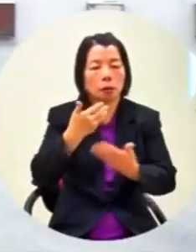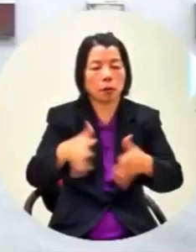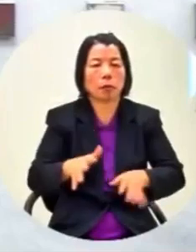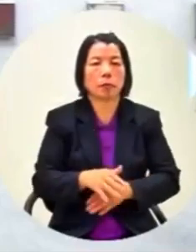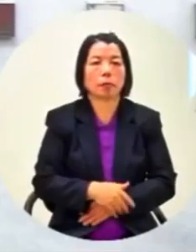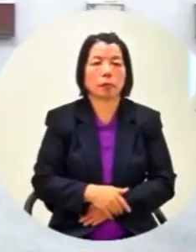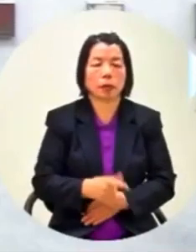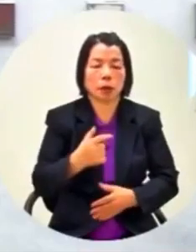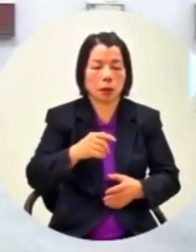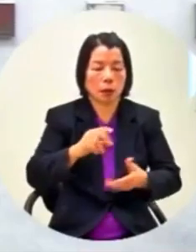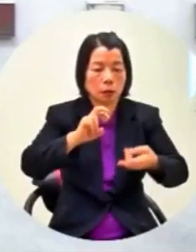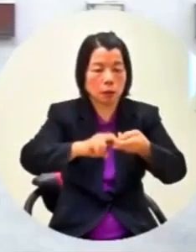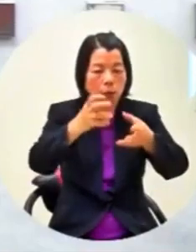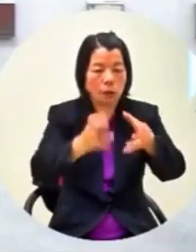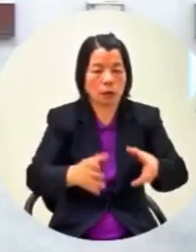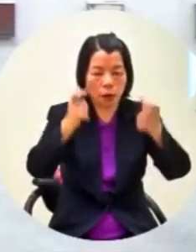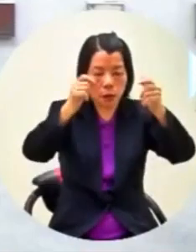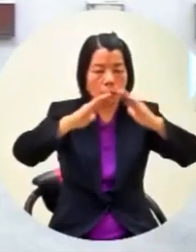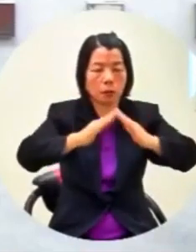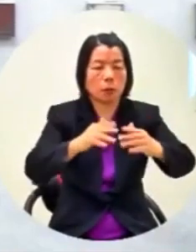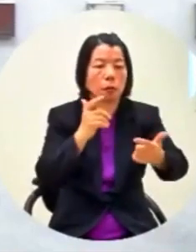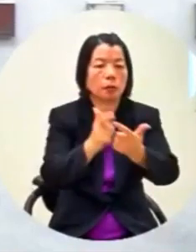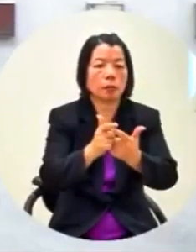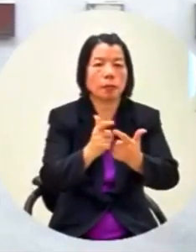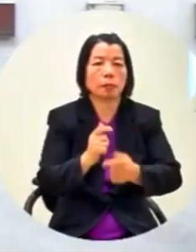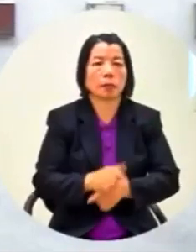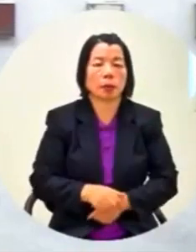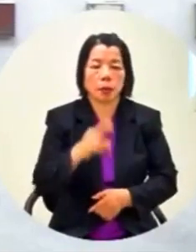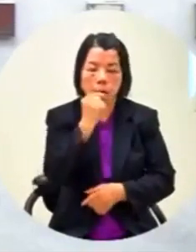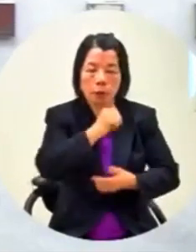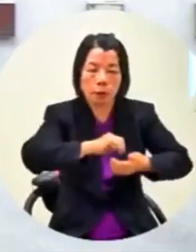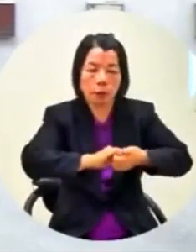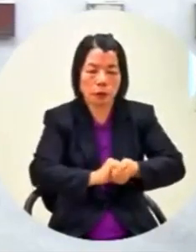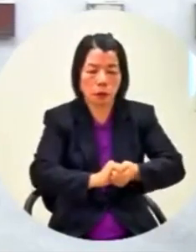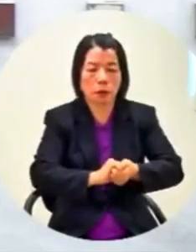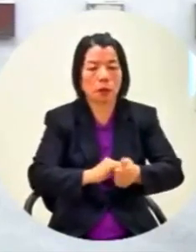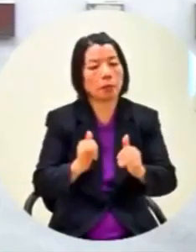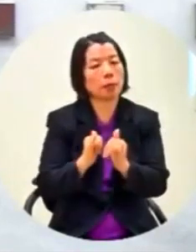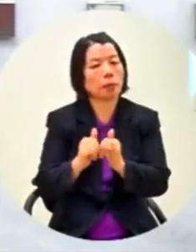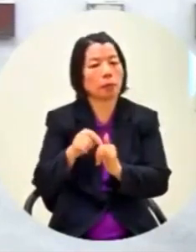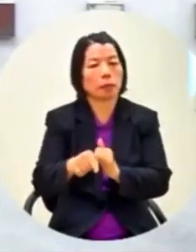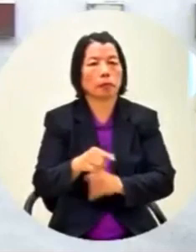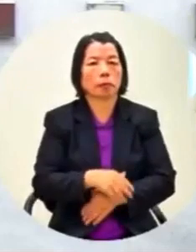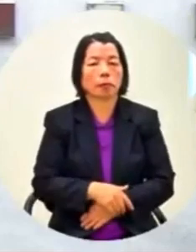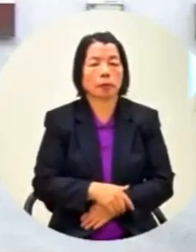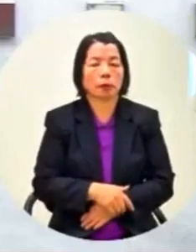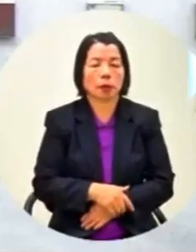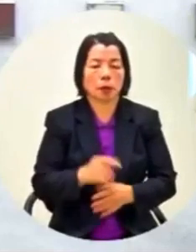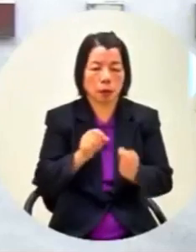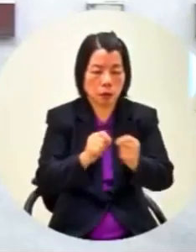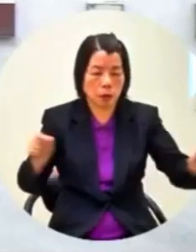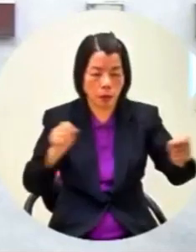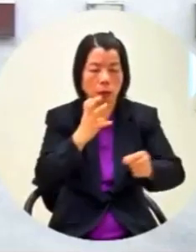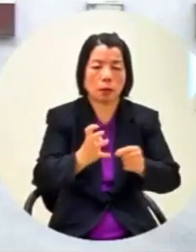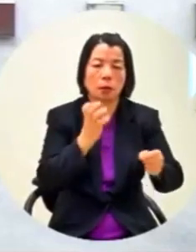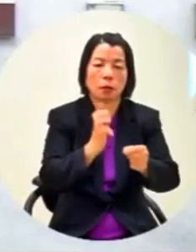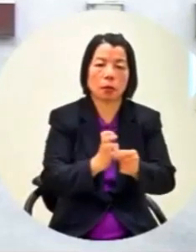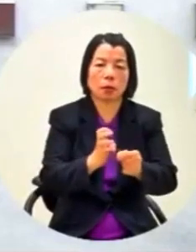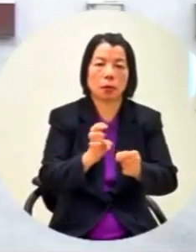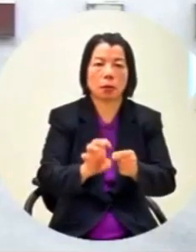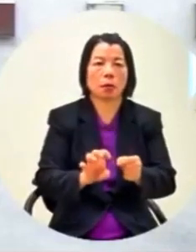在高雄市符合特定条件的市民，我们提供最长40年，